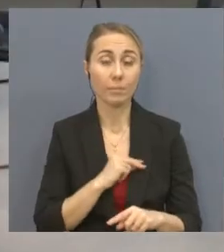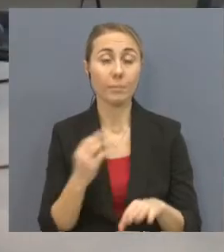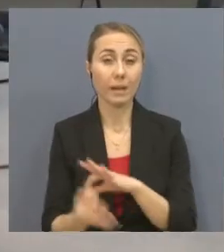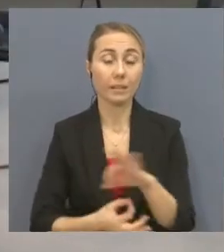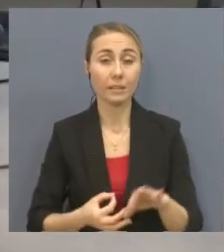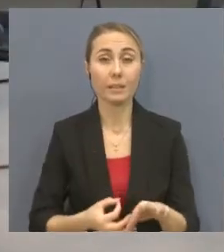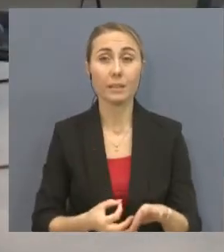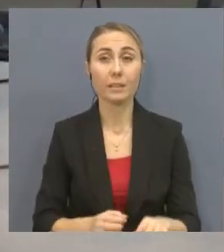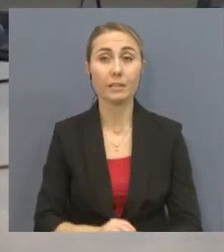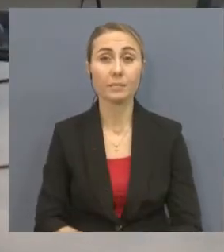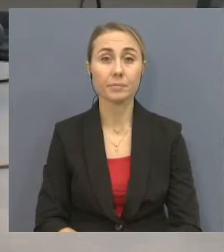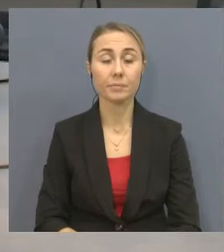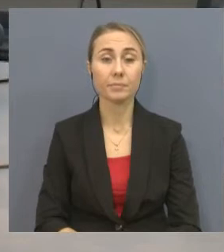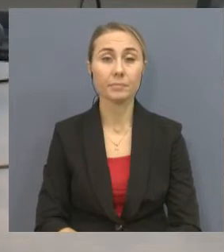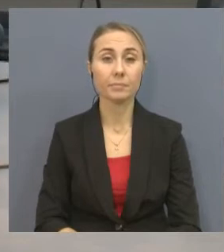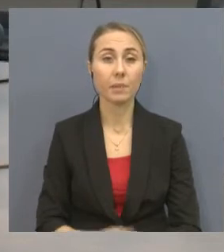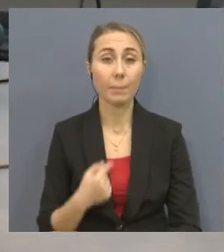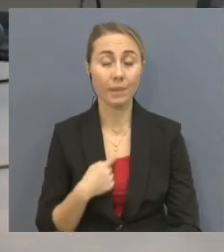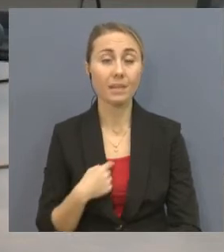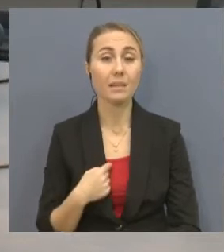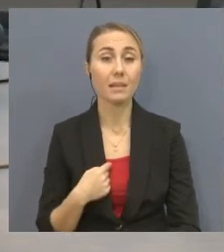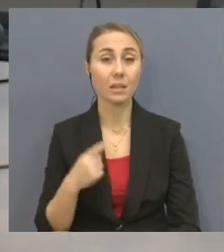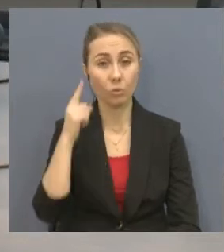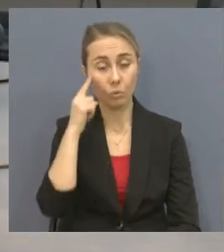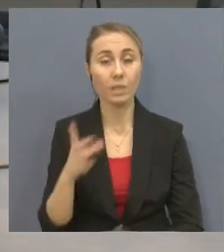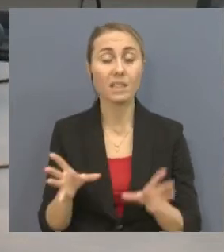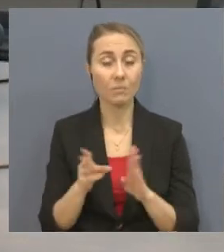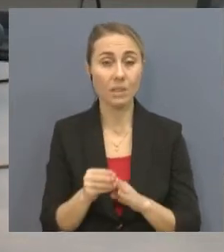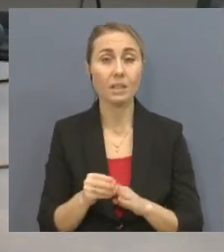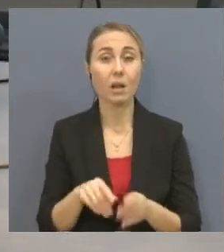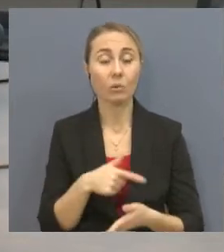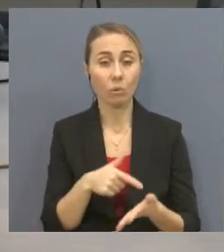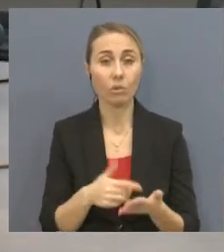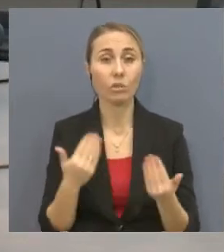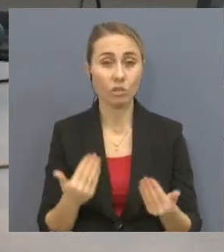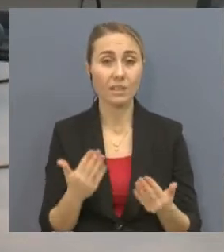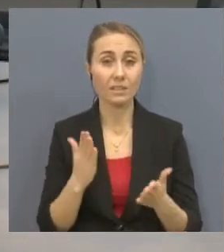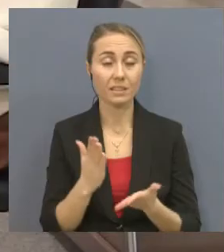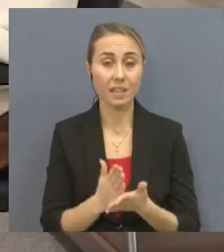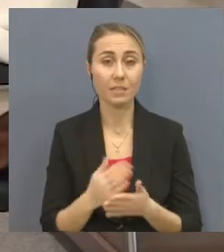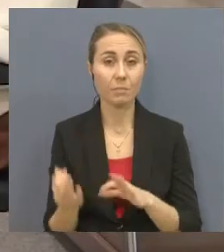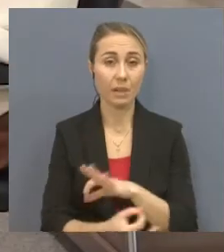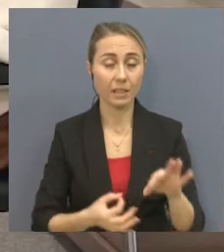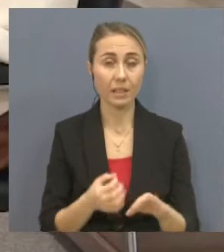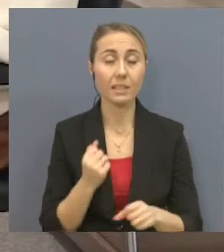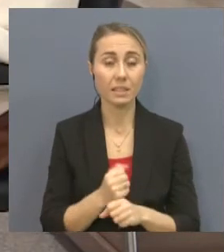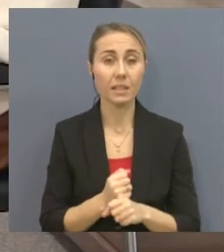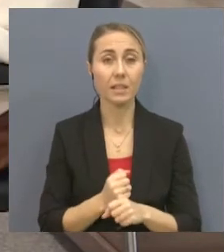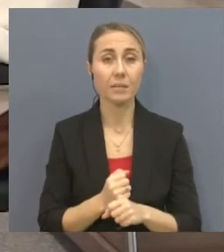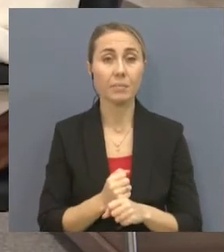собираемся совместно с городом сейчас есть проект разрабатываем